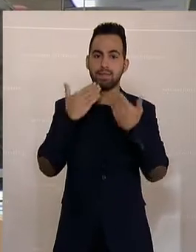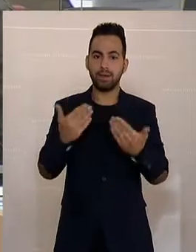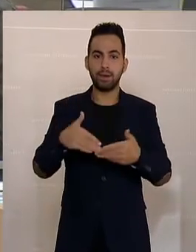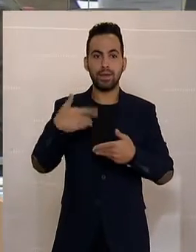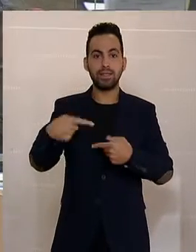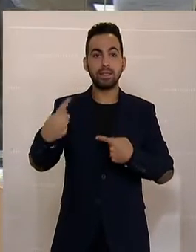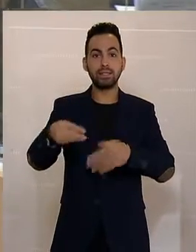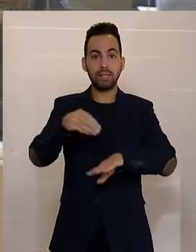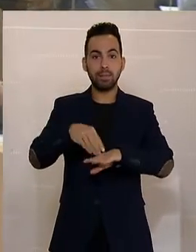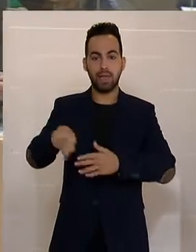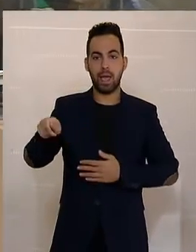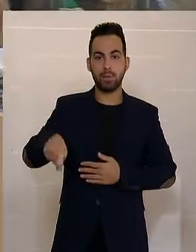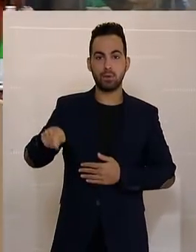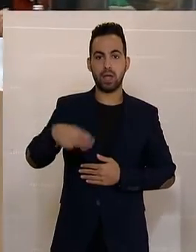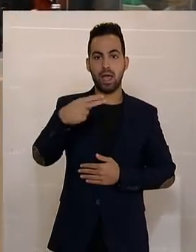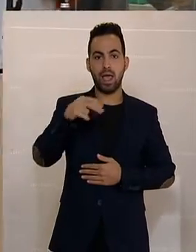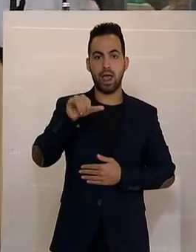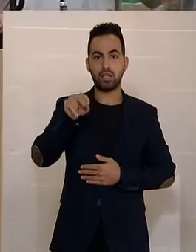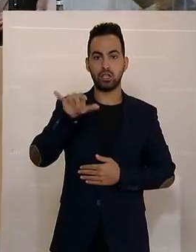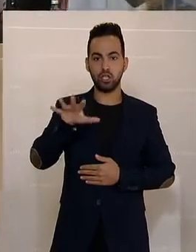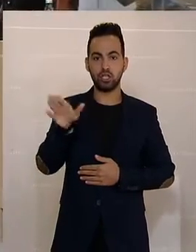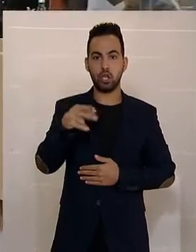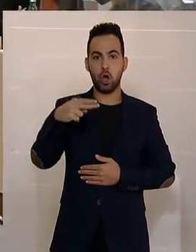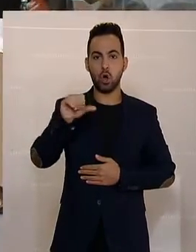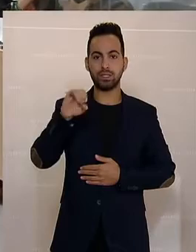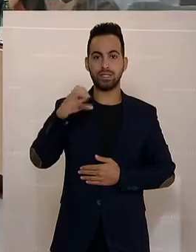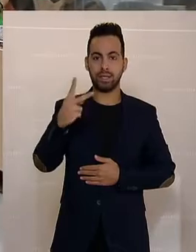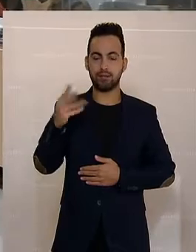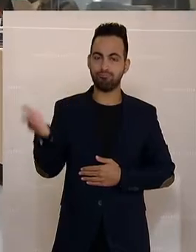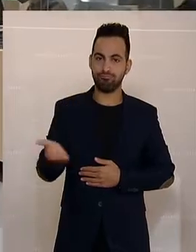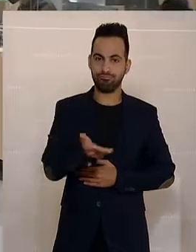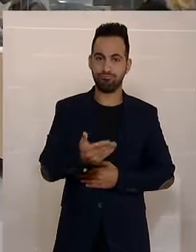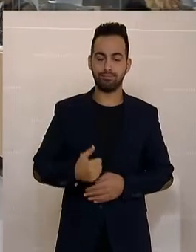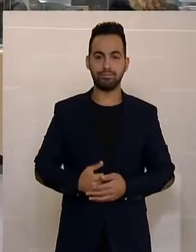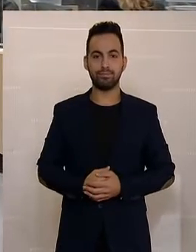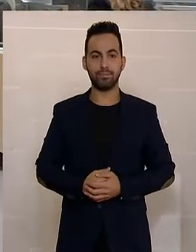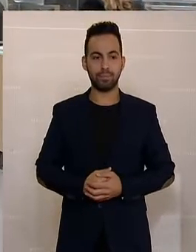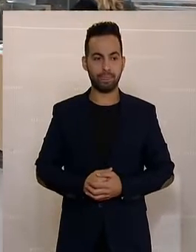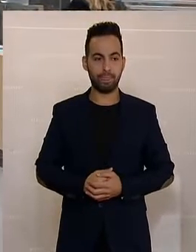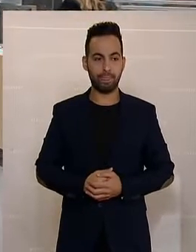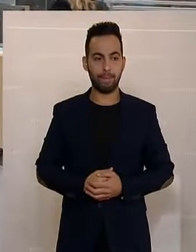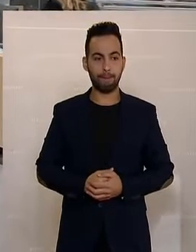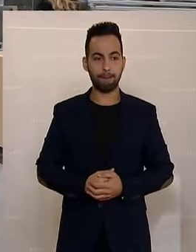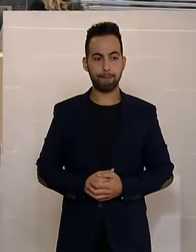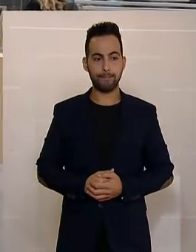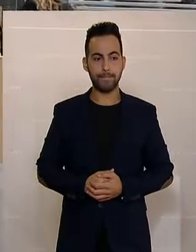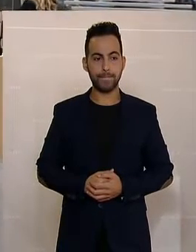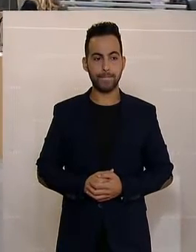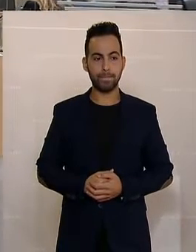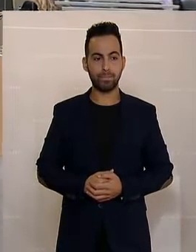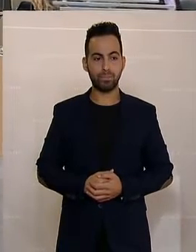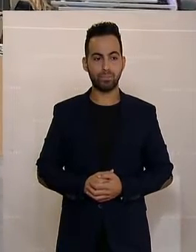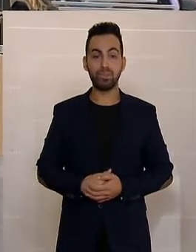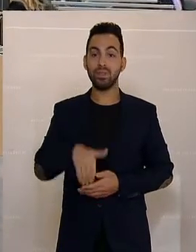Nächste ist Gabriele Heinisch-Hossek, SPÖ-Abgeordnete aus Guntramsdorf in Niederösterreich. Sie hat schon mehrere Ministerämter